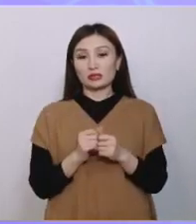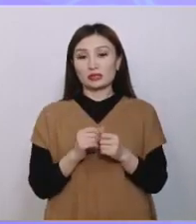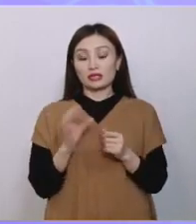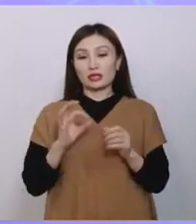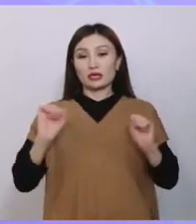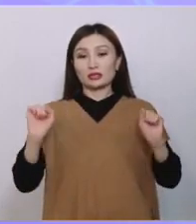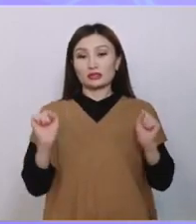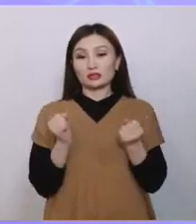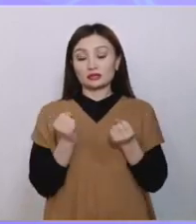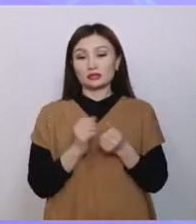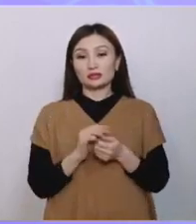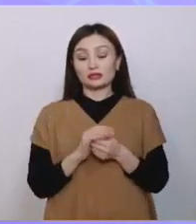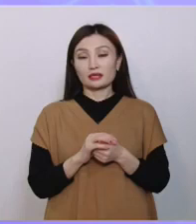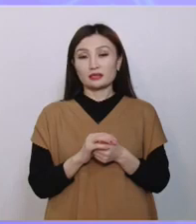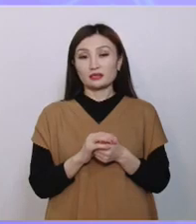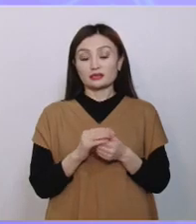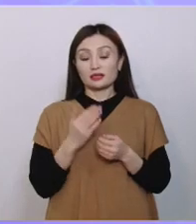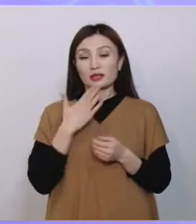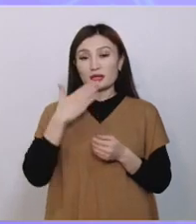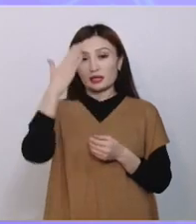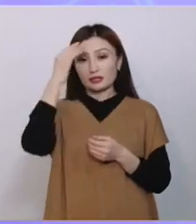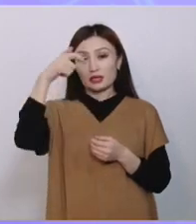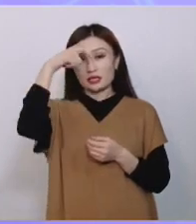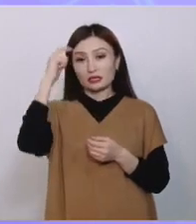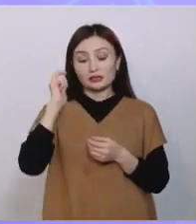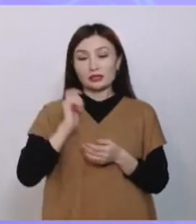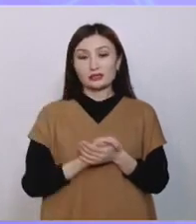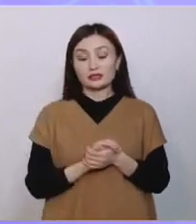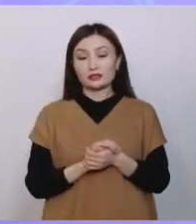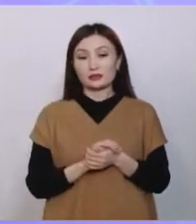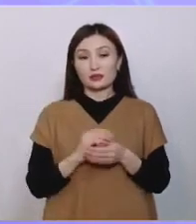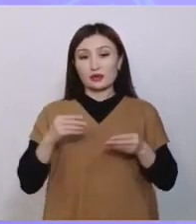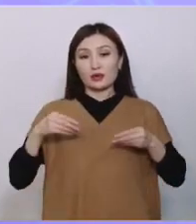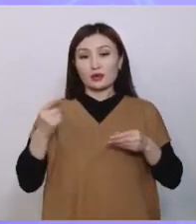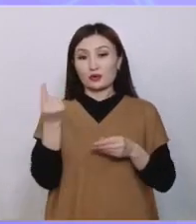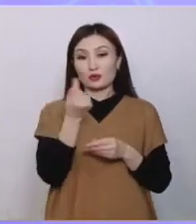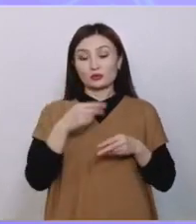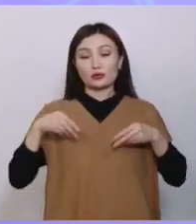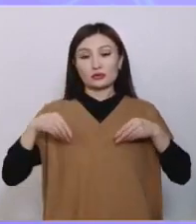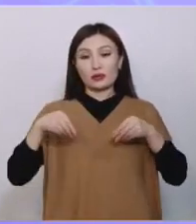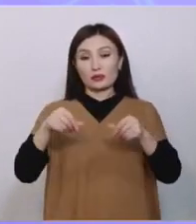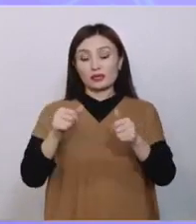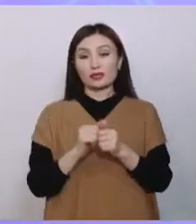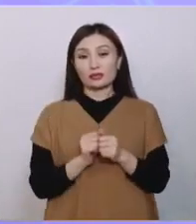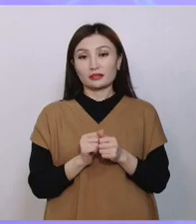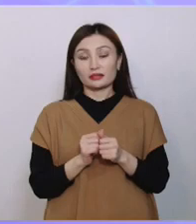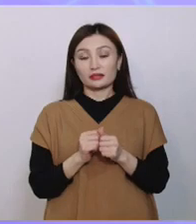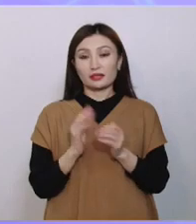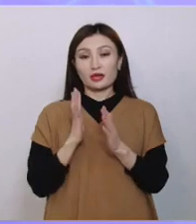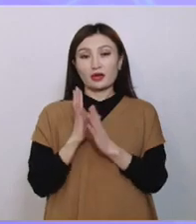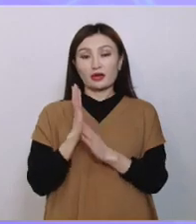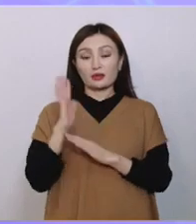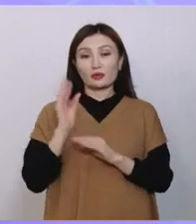чилдеси, жай чилдеси, үрөнсө билет, көчөт